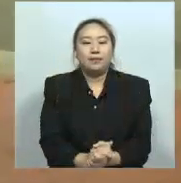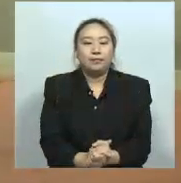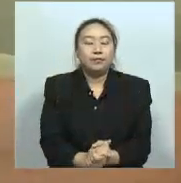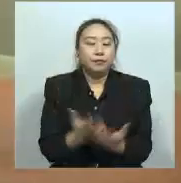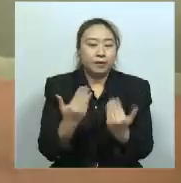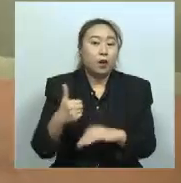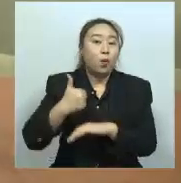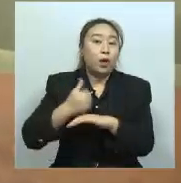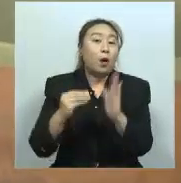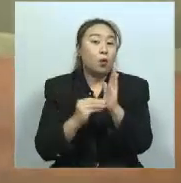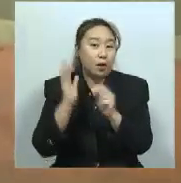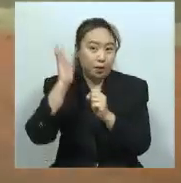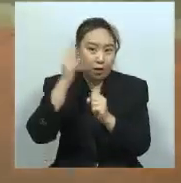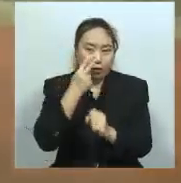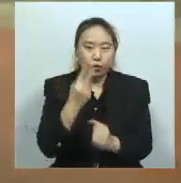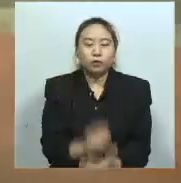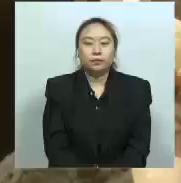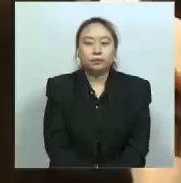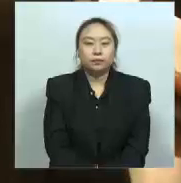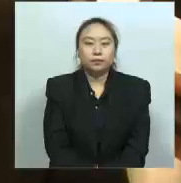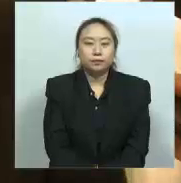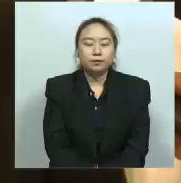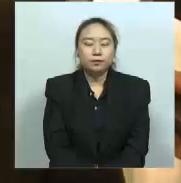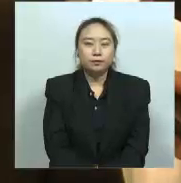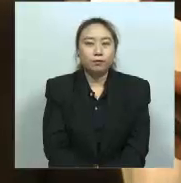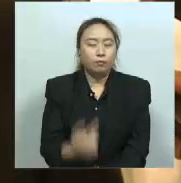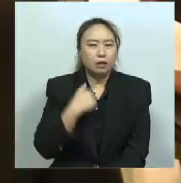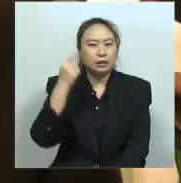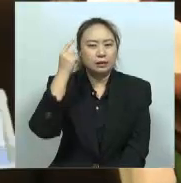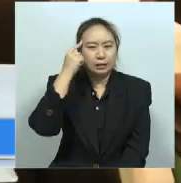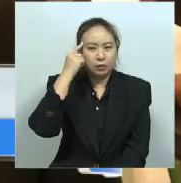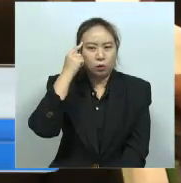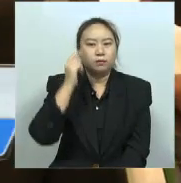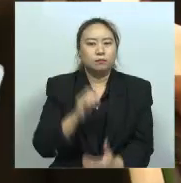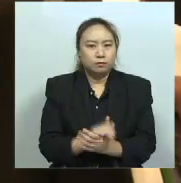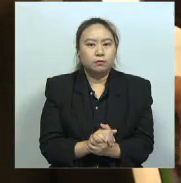องไปฟังเสียงท่านผู้ว่าดูครับ เชื่อว่า